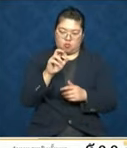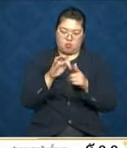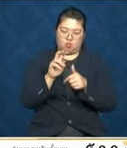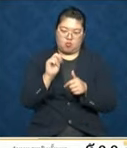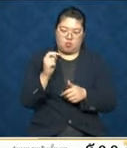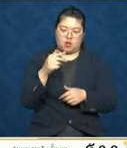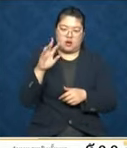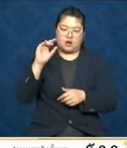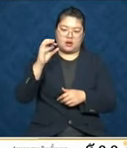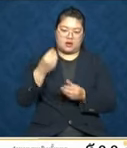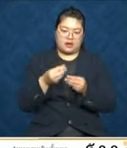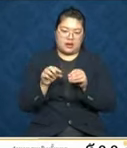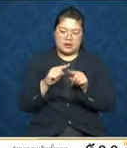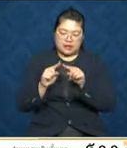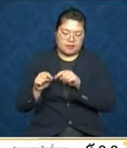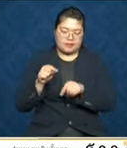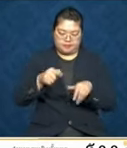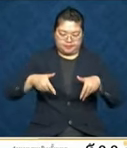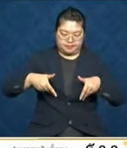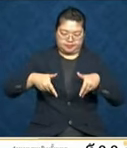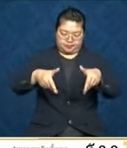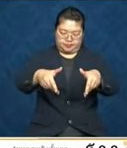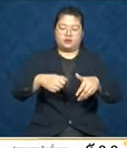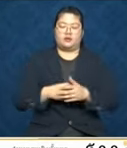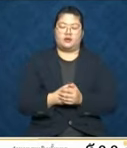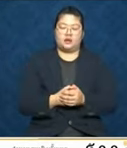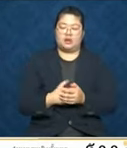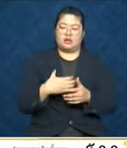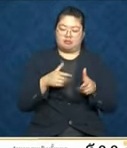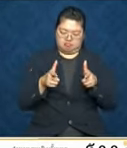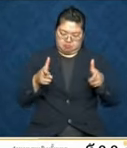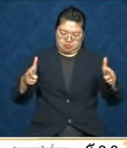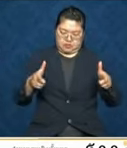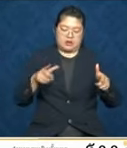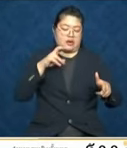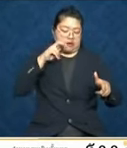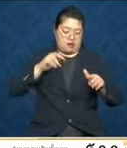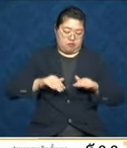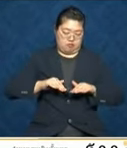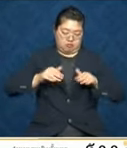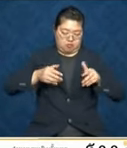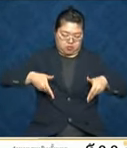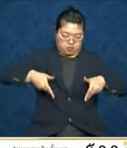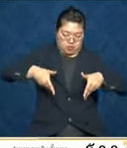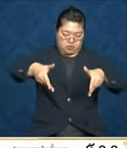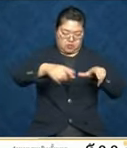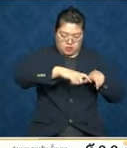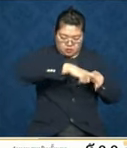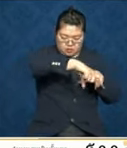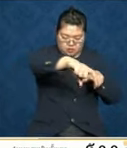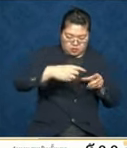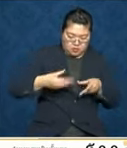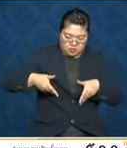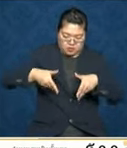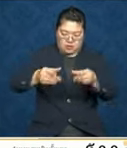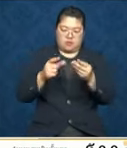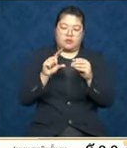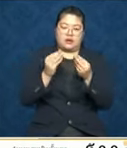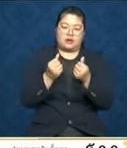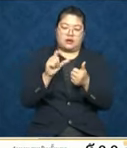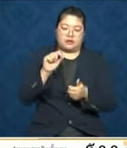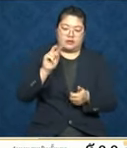รบ้านโคกสุวรรณอำเภอพันนานิคมและให้กรมทางหลวงค่ะแก้ปัญหาน้ำท่วมขังไหลทางในทางหลวงหมายเลข22โดยการปรับปรุงระ